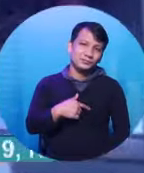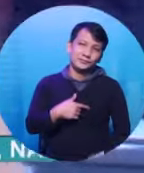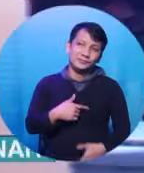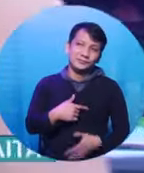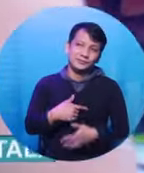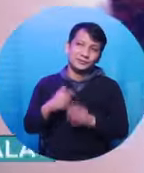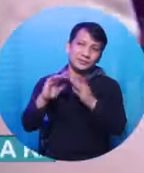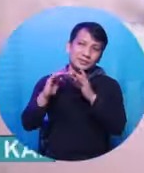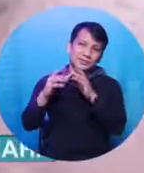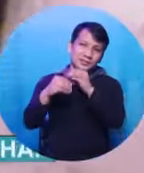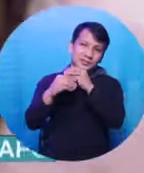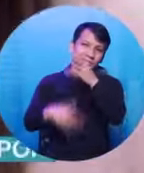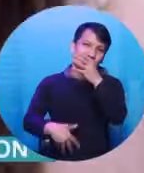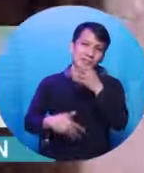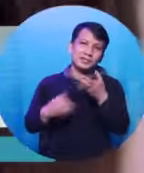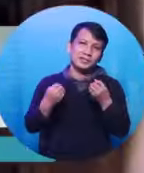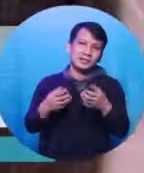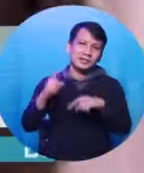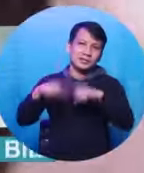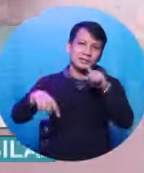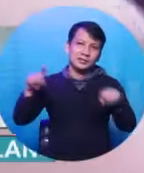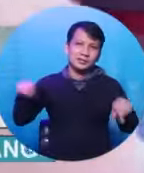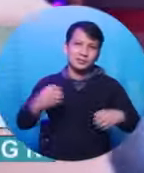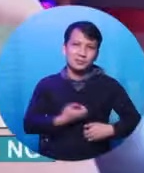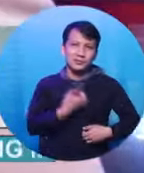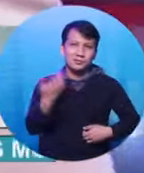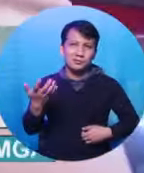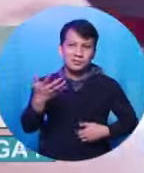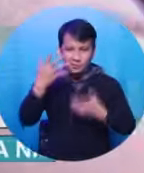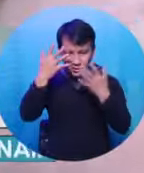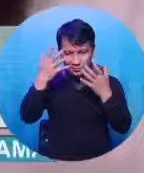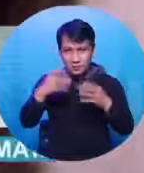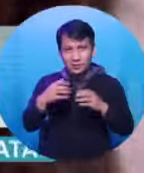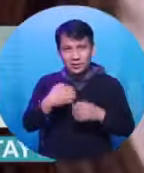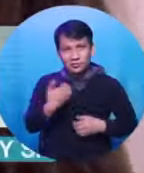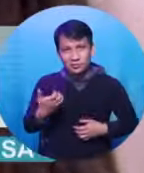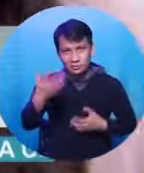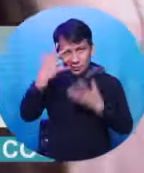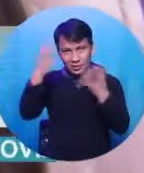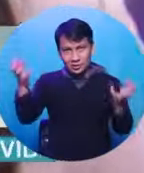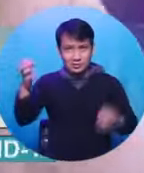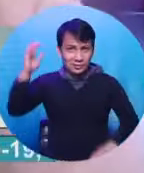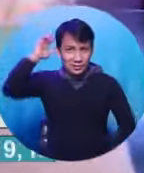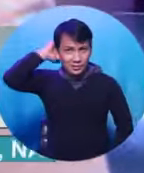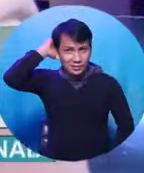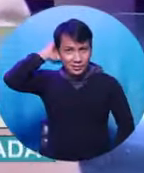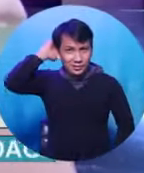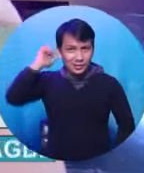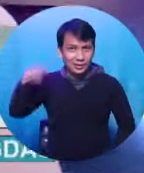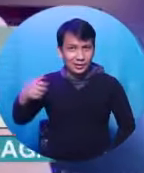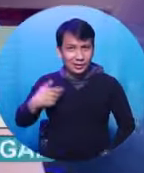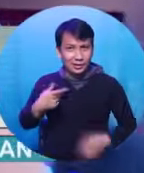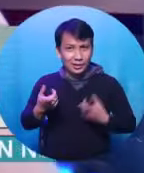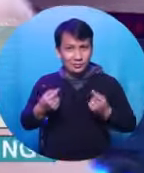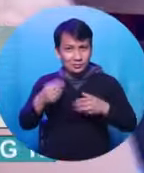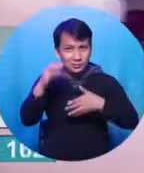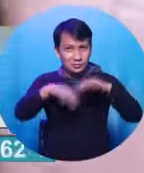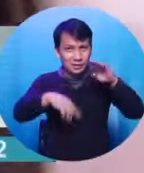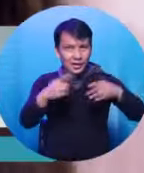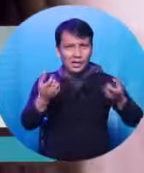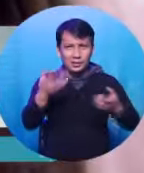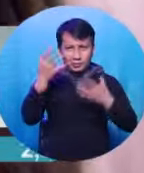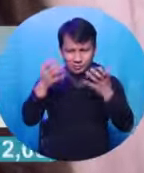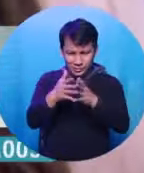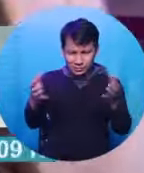Eto mga netizen natin, ano, umuulan ng iba't ibang emoticon. May tatawa, may napapakamot ulo, may gumagawa ng ganito, may galit